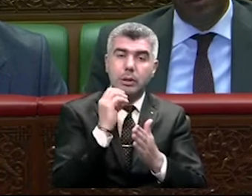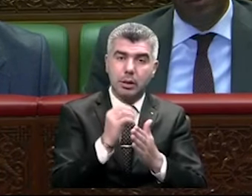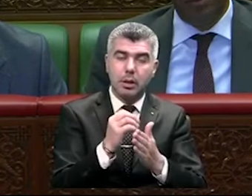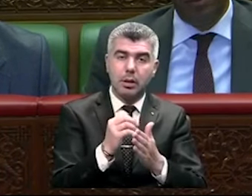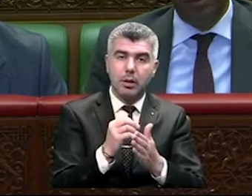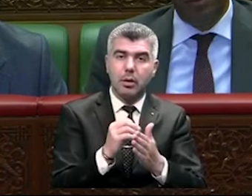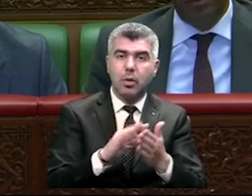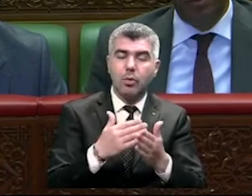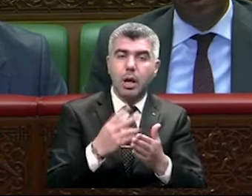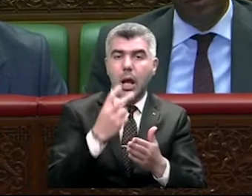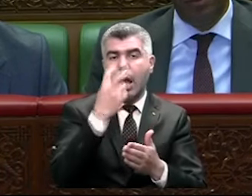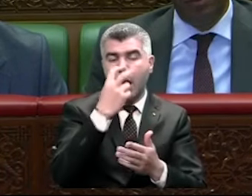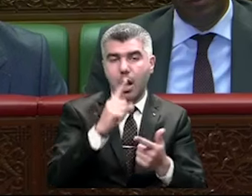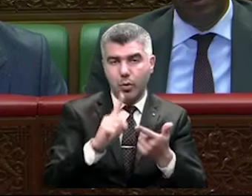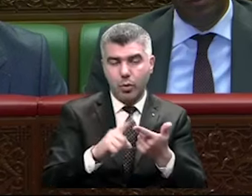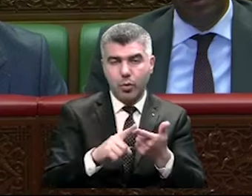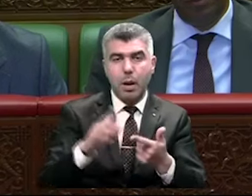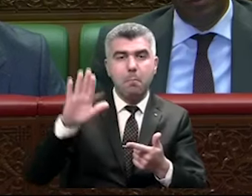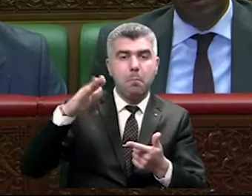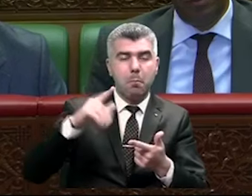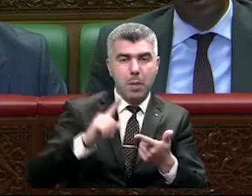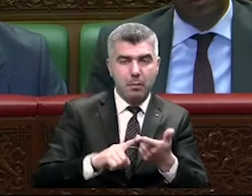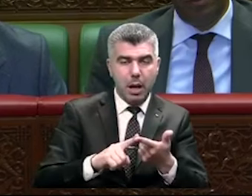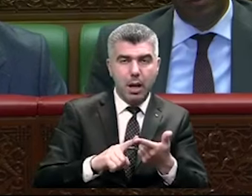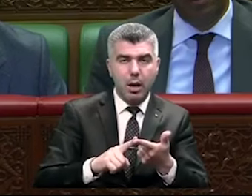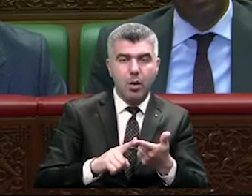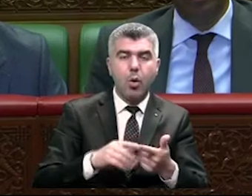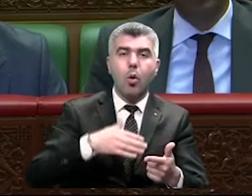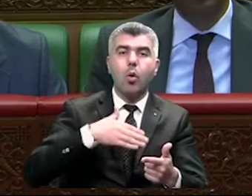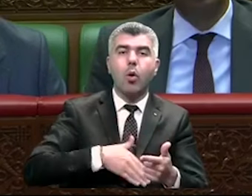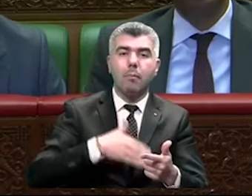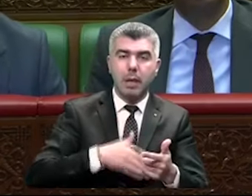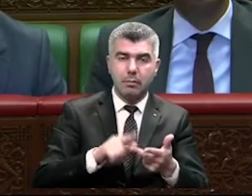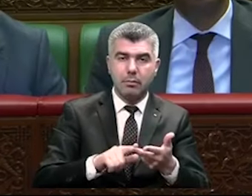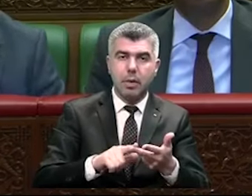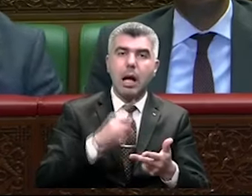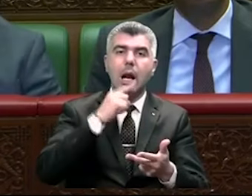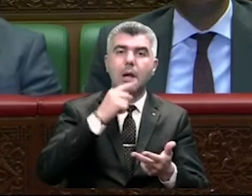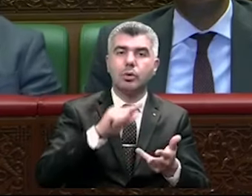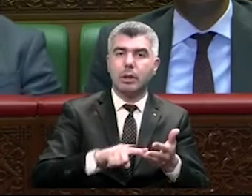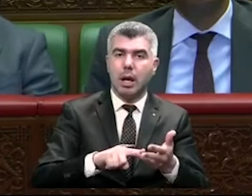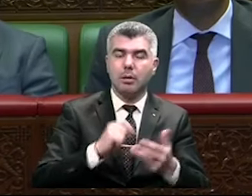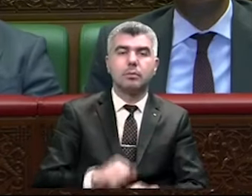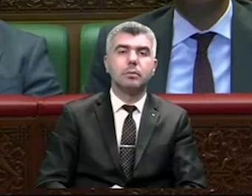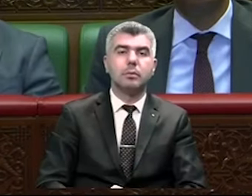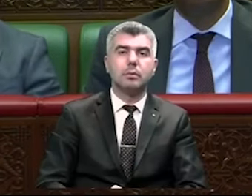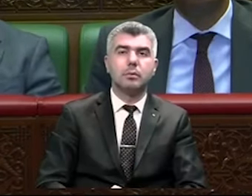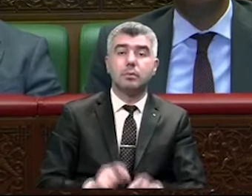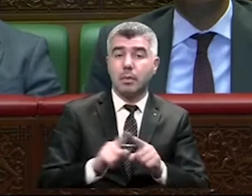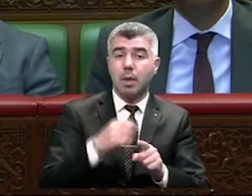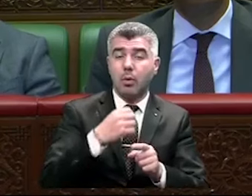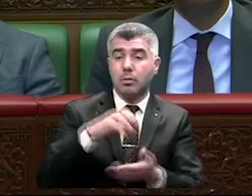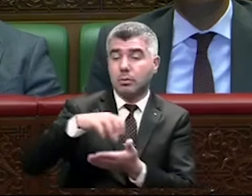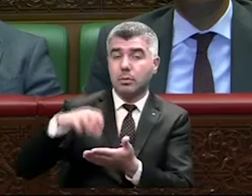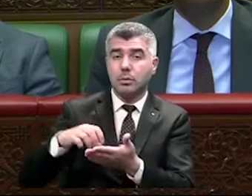من مدن العيون وبني ملال وكلميم والراشد السيد الوزير المحترم ان الوضعيه التي تعيشها